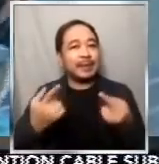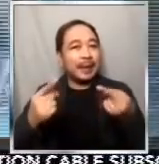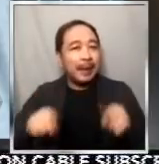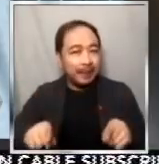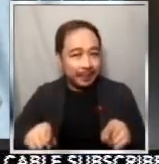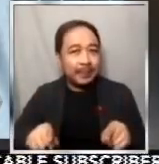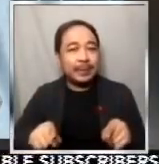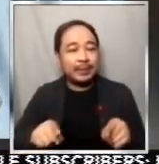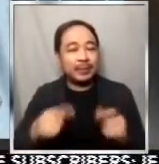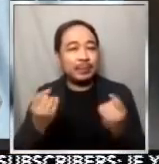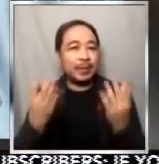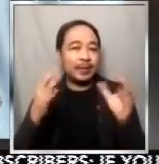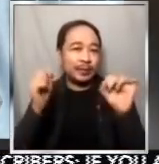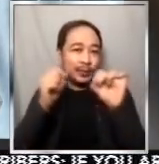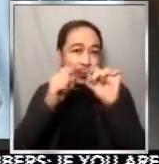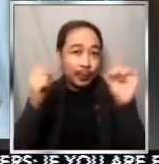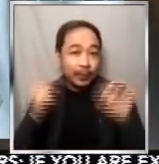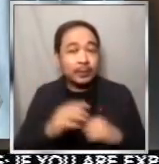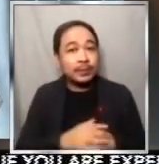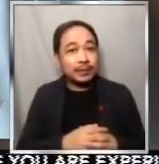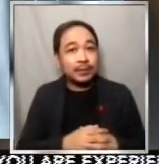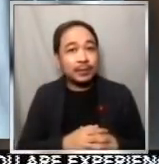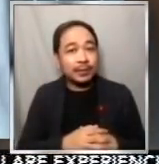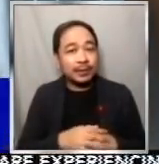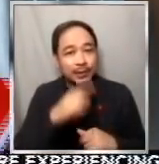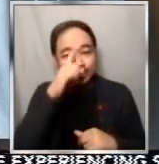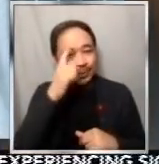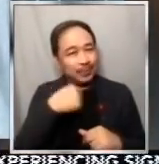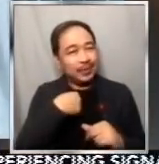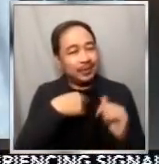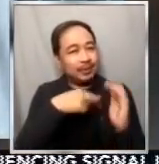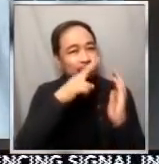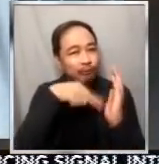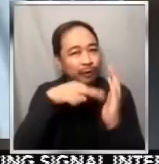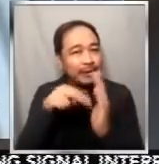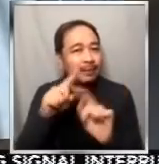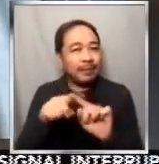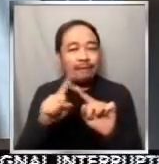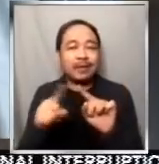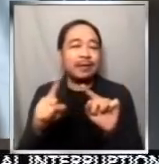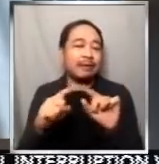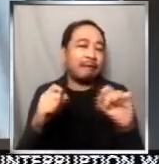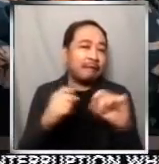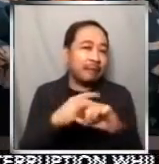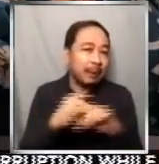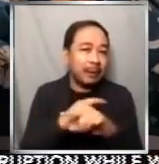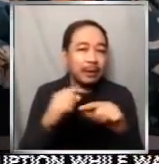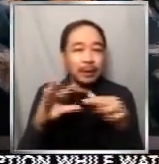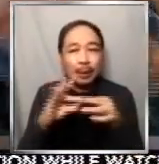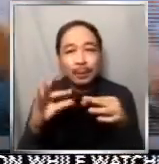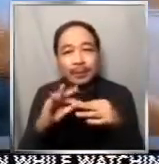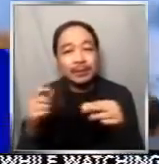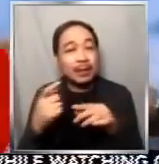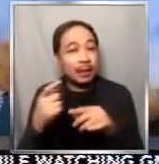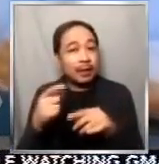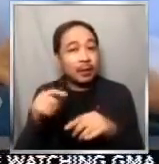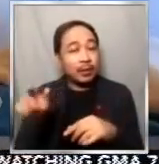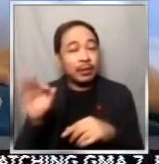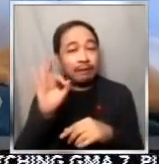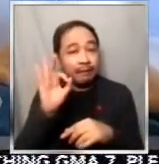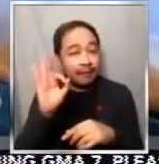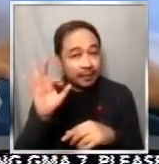sorpresa. Nagbabasa din po kasi ako ng ano ng mga comments sa Facebook. Nakikita ko yung